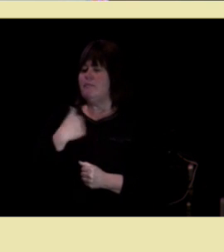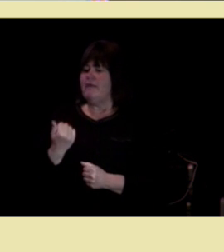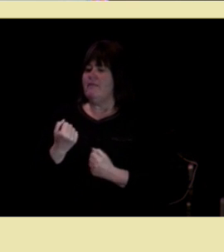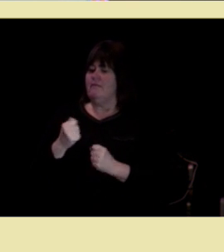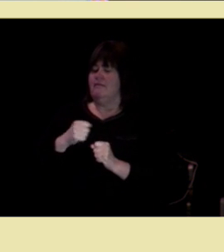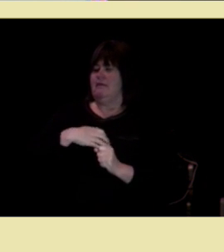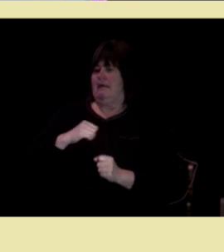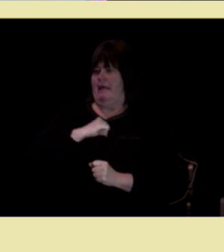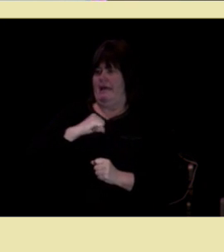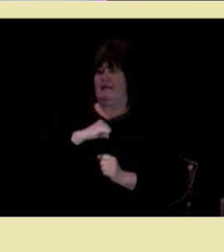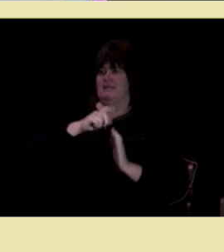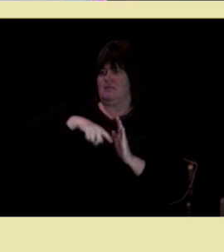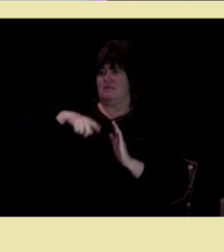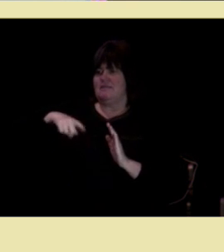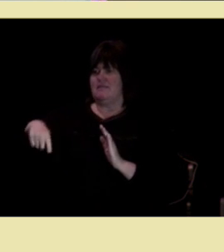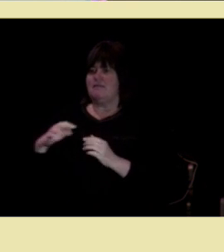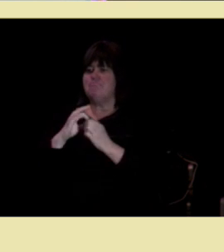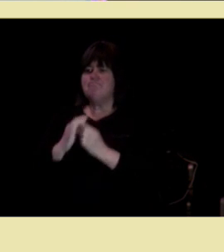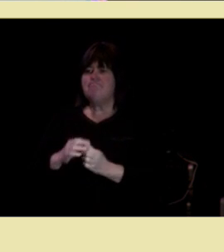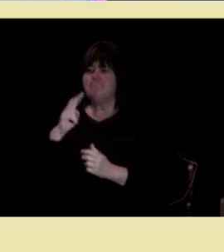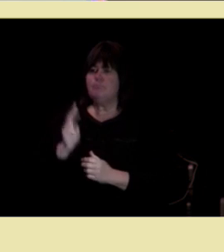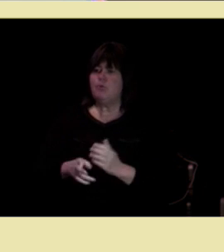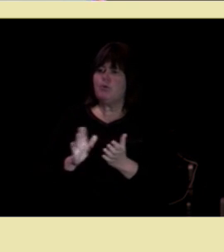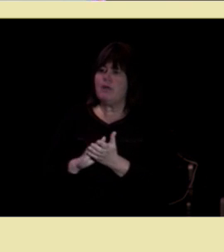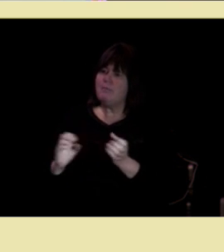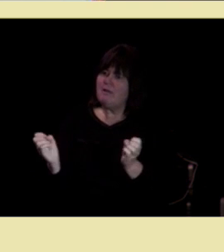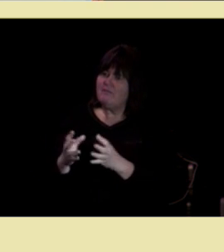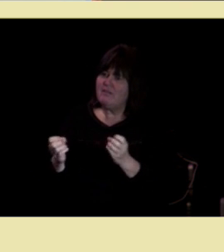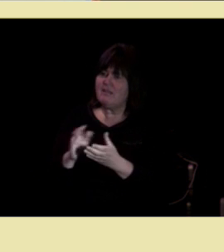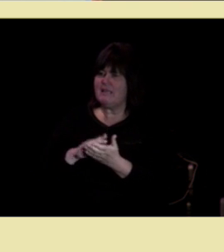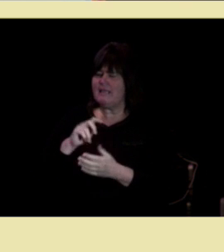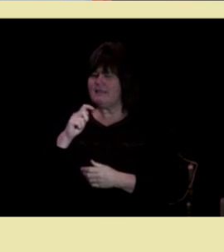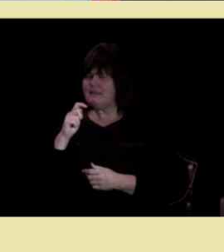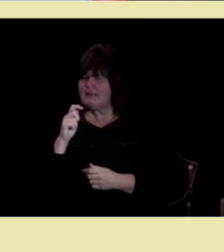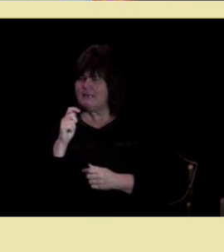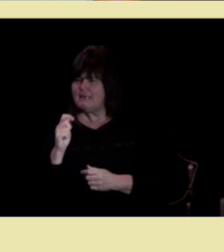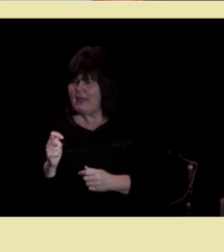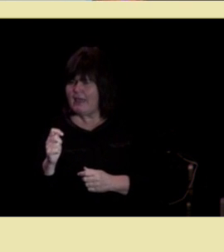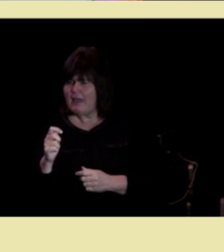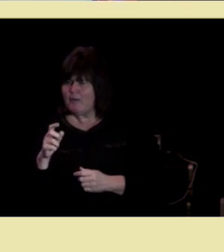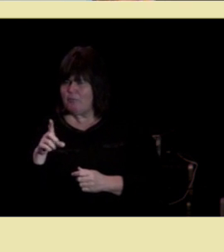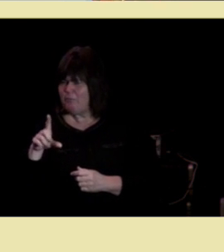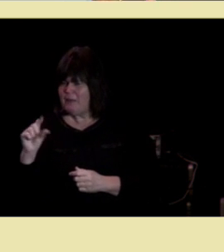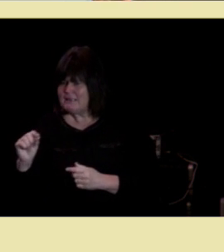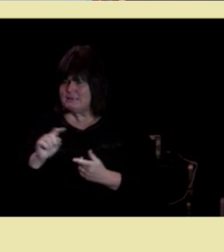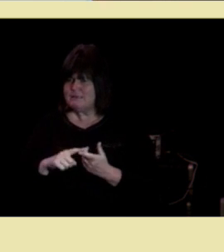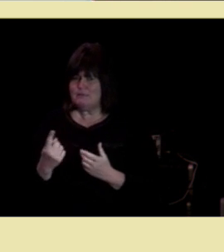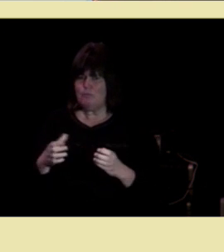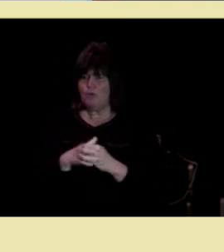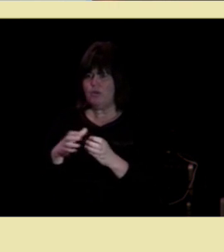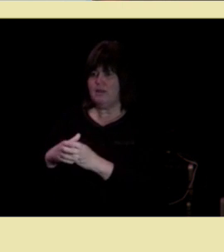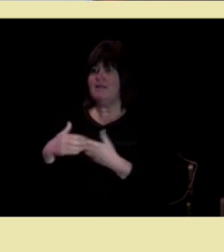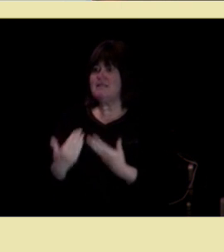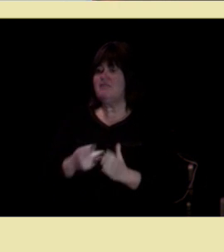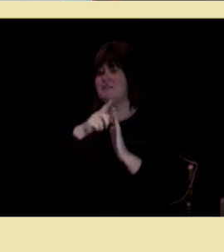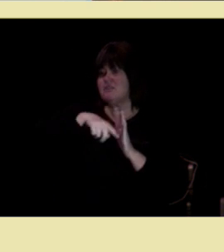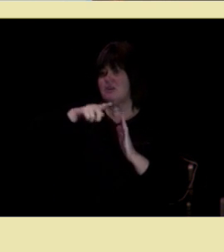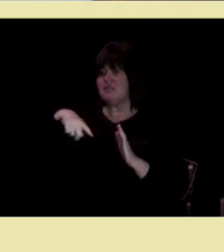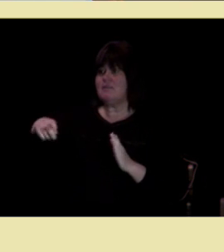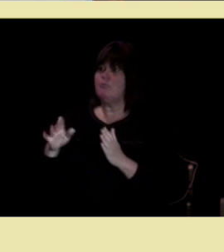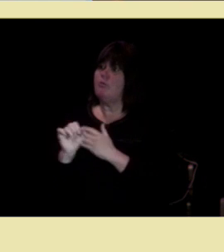gjelder brukermedvirkning i TFS-møtene. Jeg skal bare vise dere statistikken for barnehagen, og det måtte jeg bare